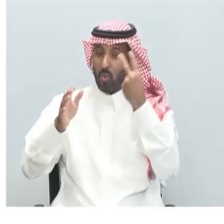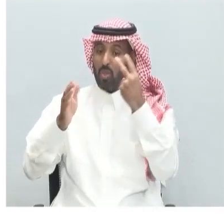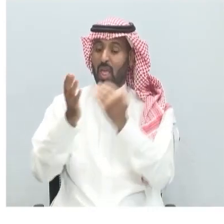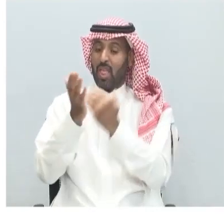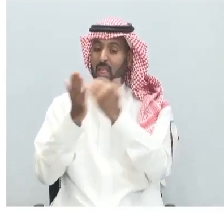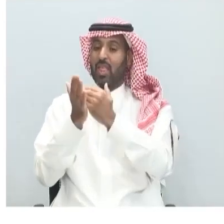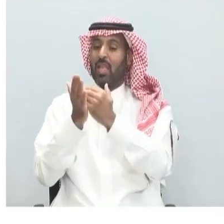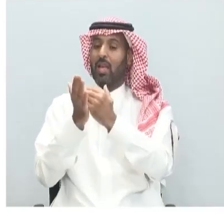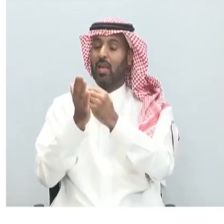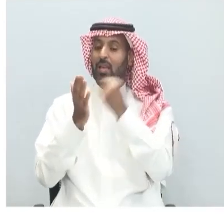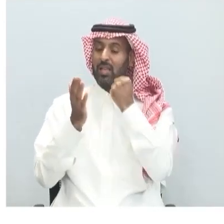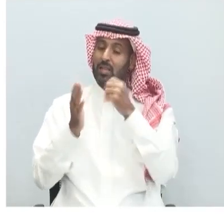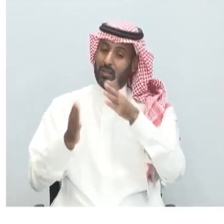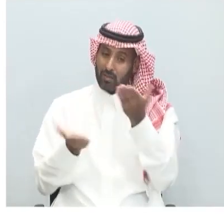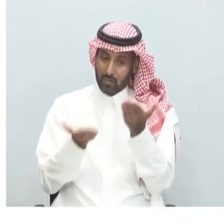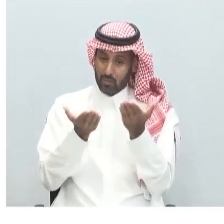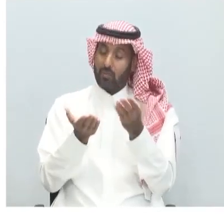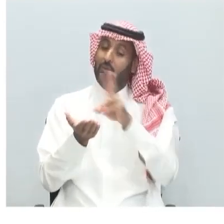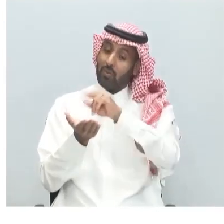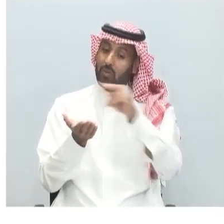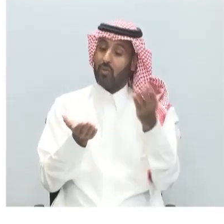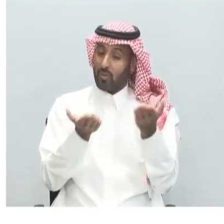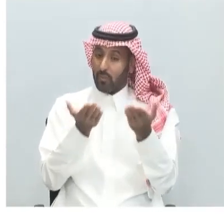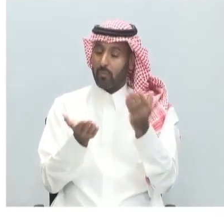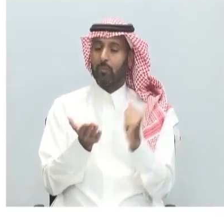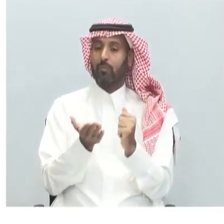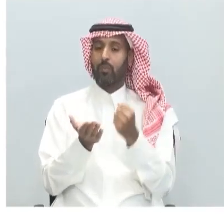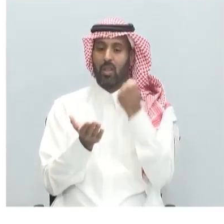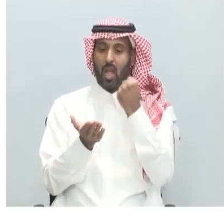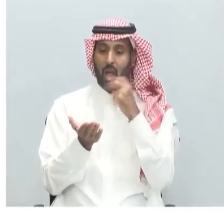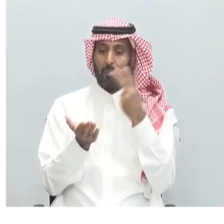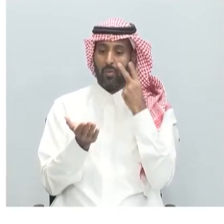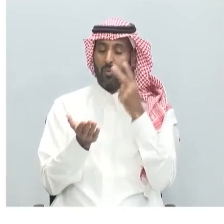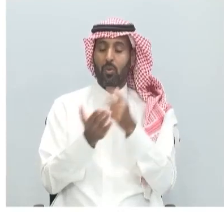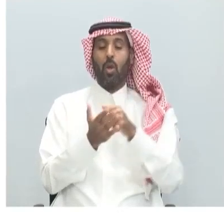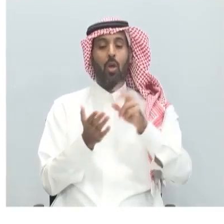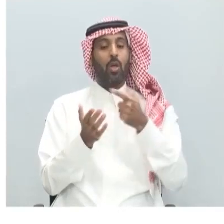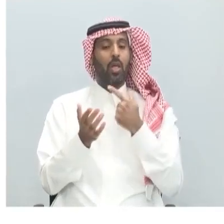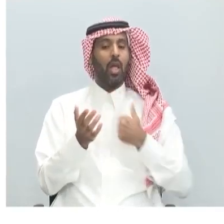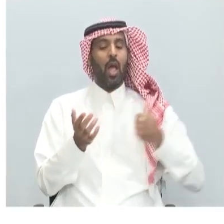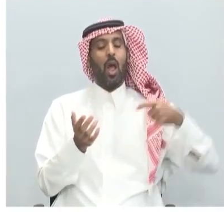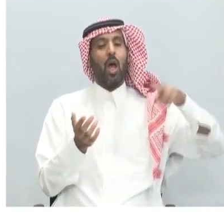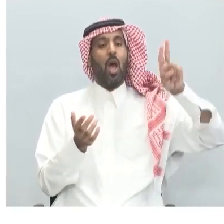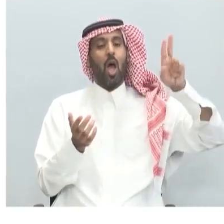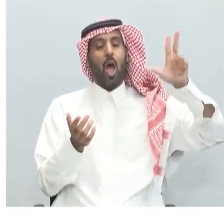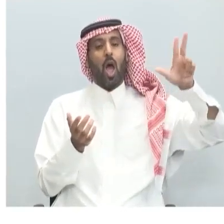جميعها متساويه يقصد فيها مثلا التوبي والبي